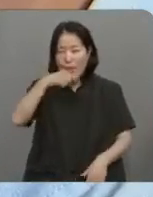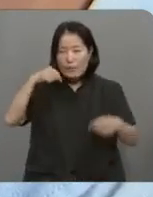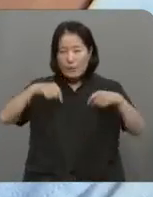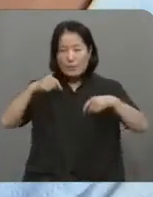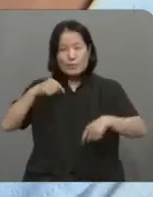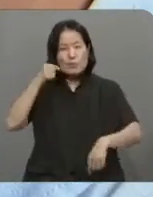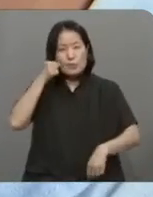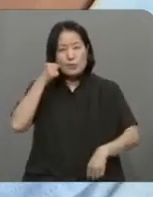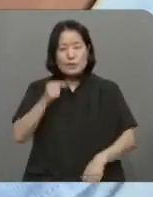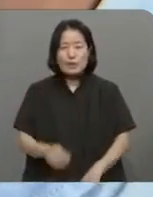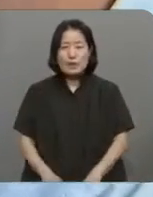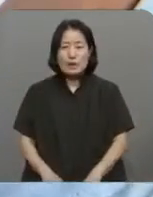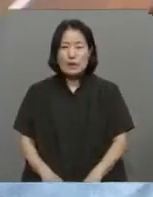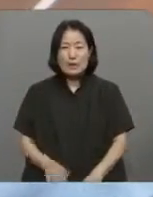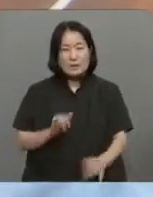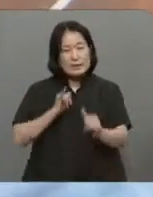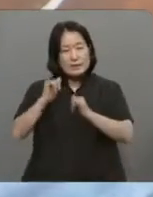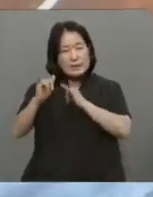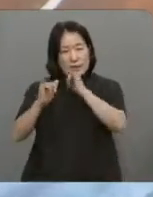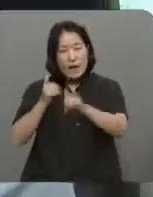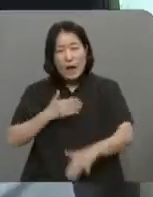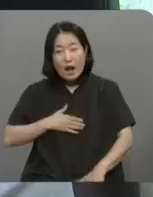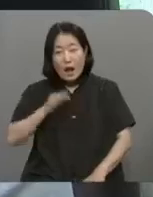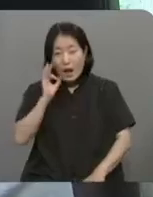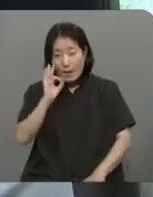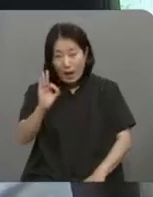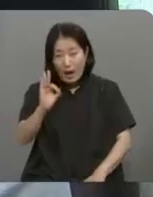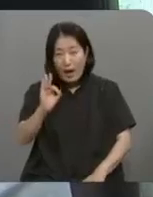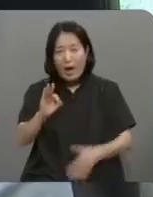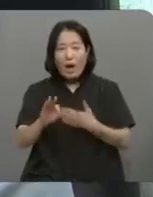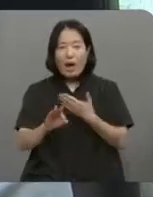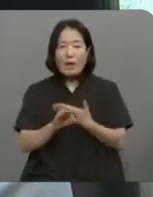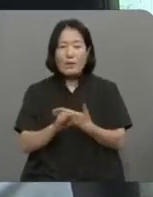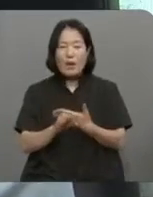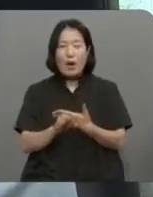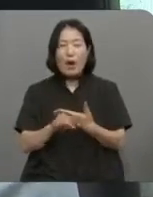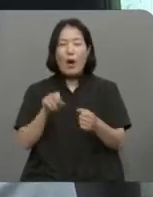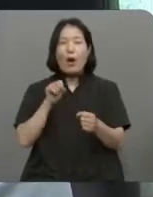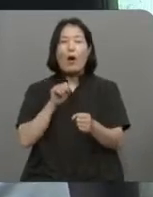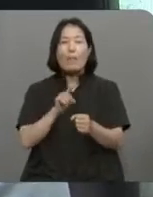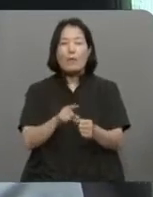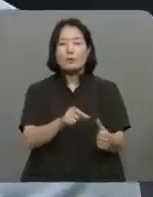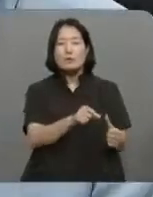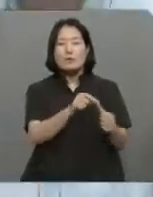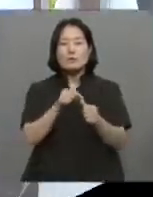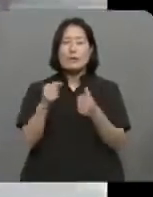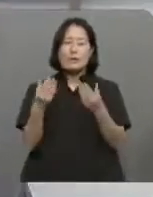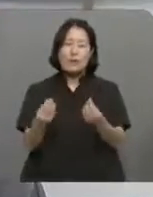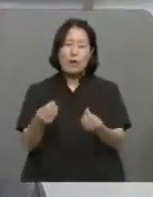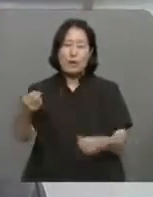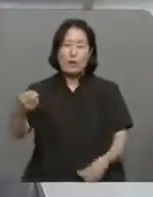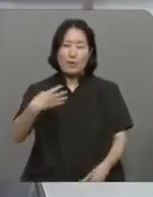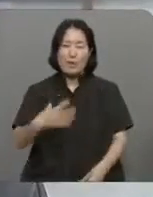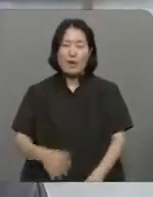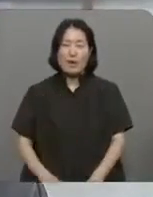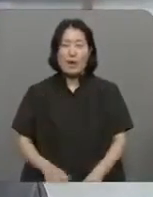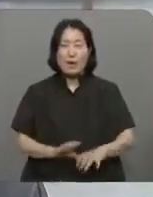호소합니다. 이제 알아보니까 이제 막상 전화를 하게 되면은 이미 다 구해졌다고 하고.